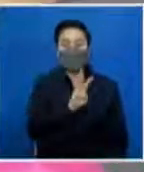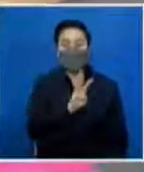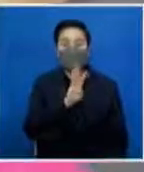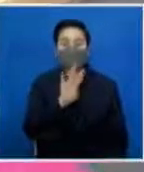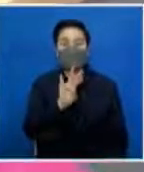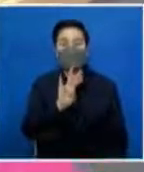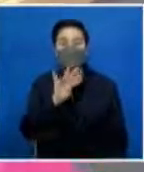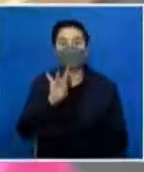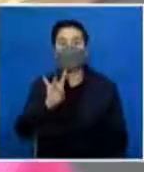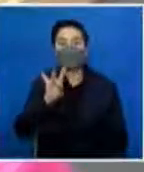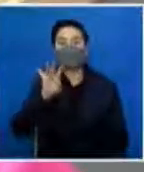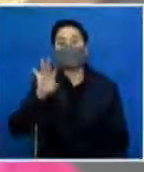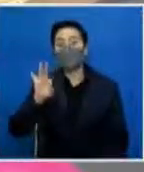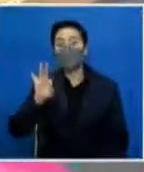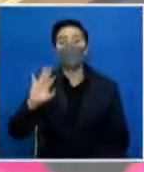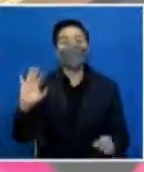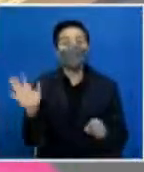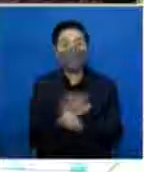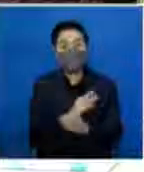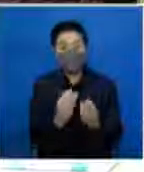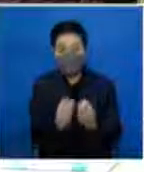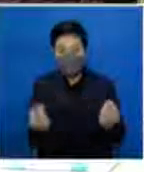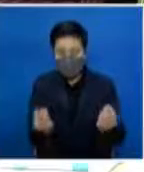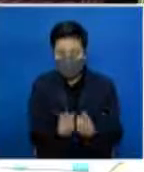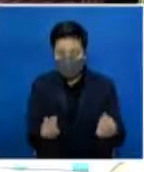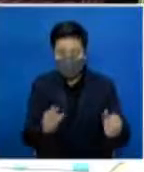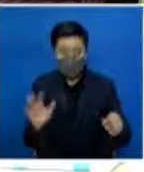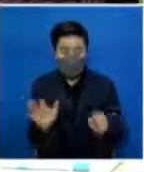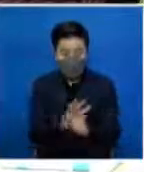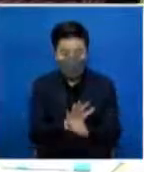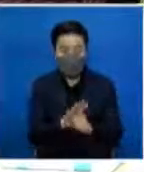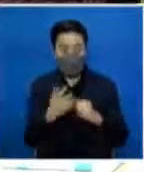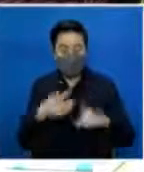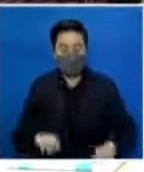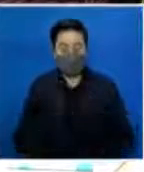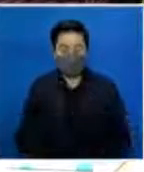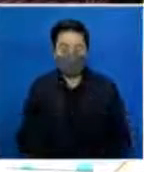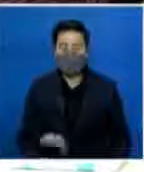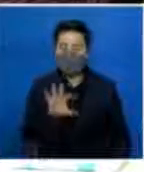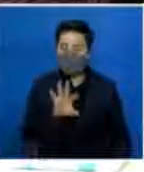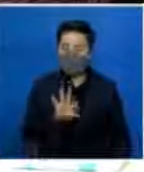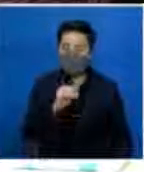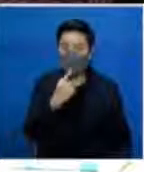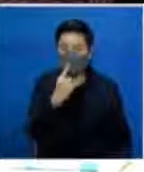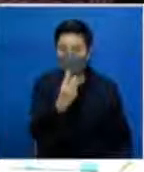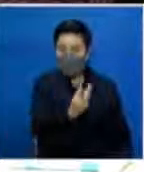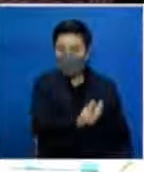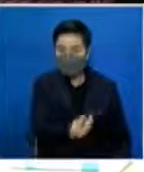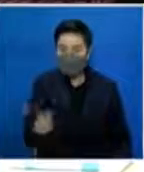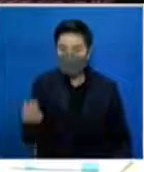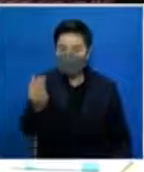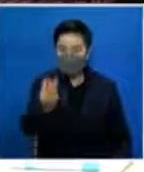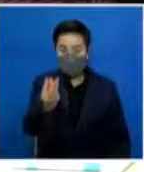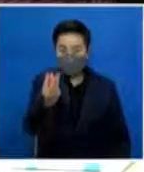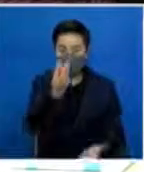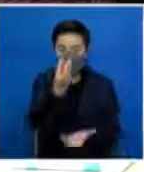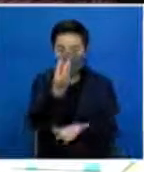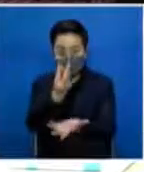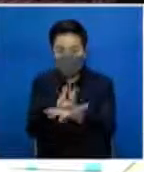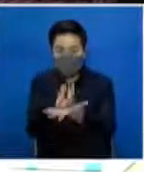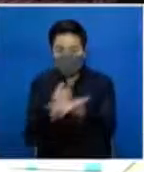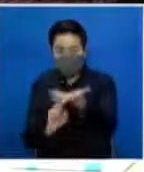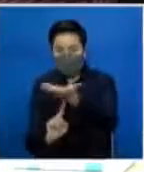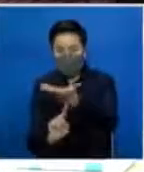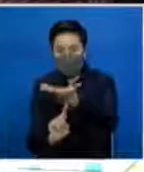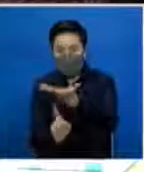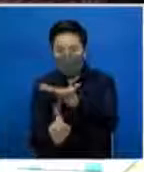7 8 9ครบหรือไม่จากนั้นก็จะใช้วิธีสุ่มตัวอย่างมา1ลูกแล้วชั่งน้ำหนักค่ะ